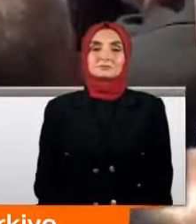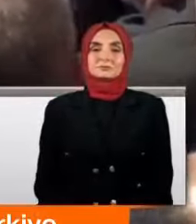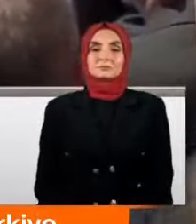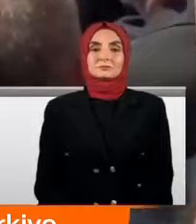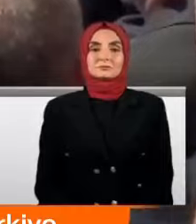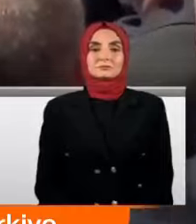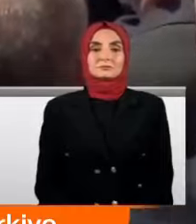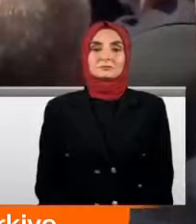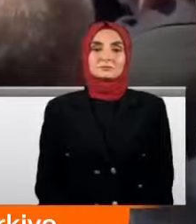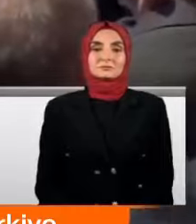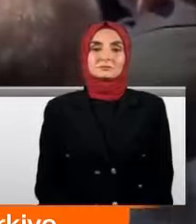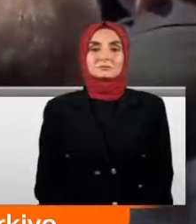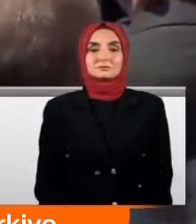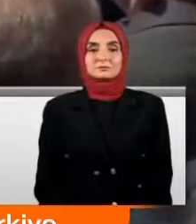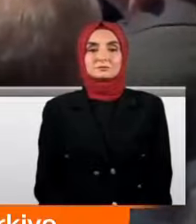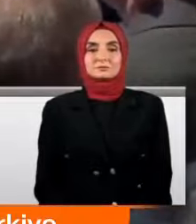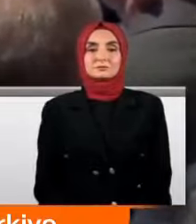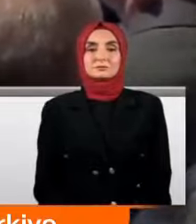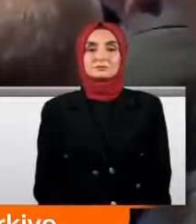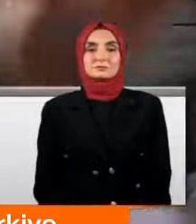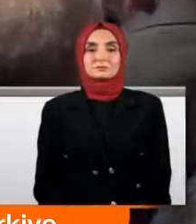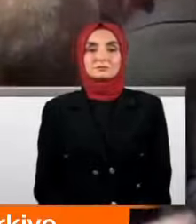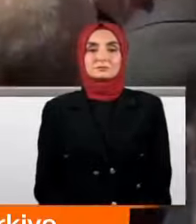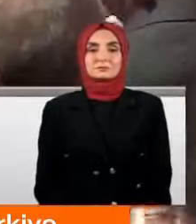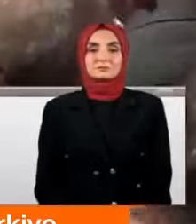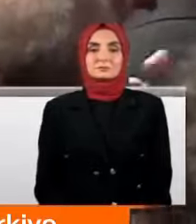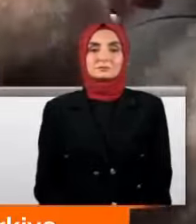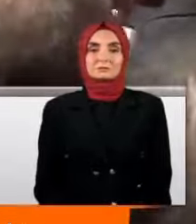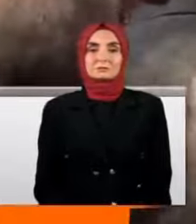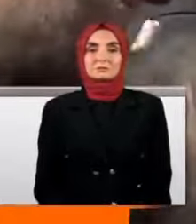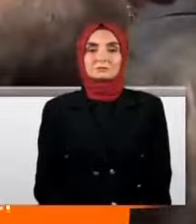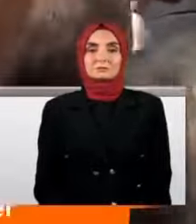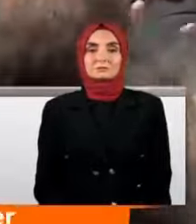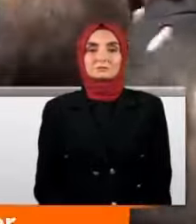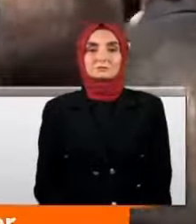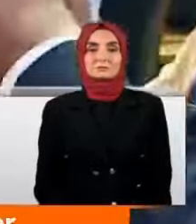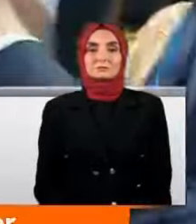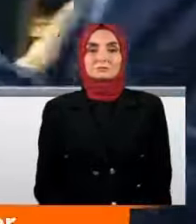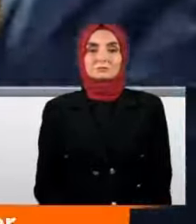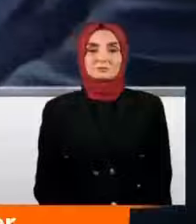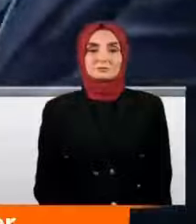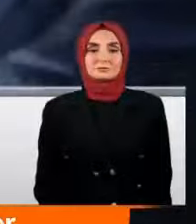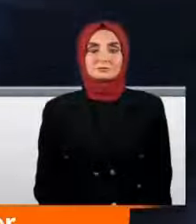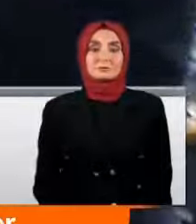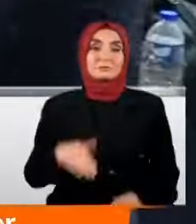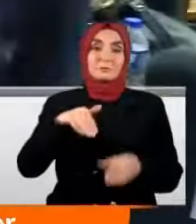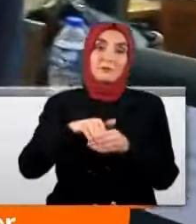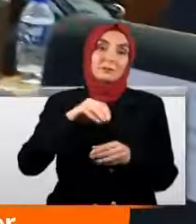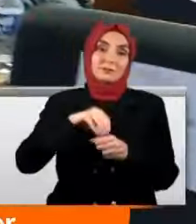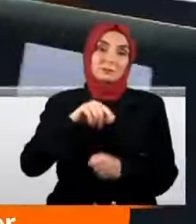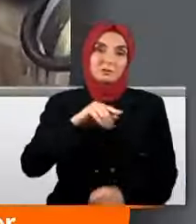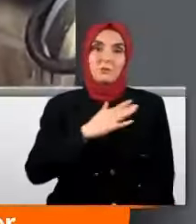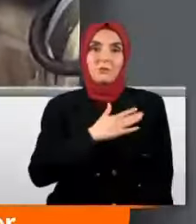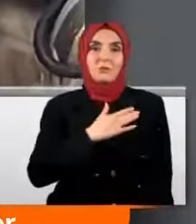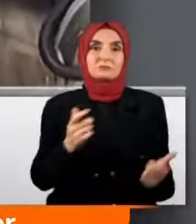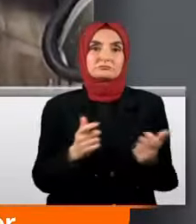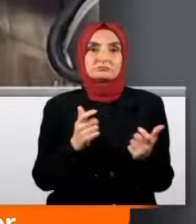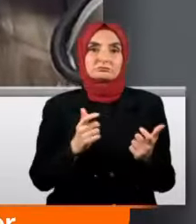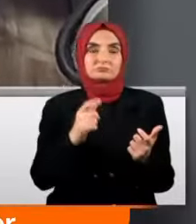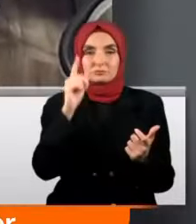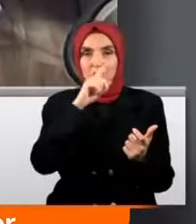de billahi de dünyaya kafa tutarım. Yeter ki beni bırakmayın. Partide kongre krizi büyüdü.